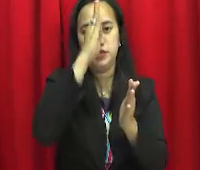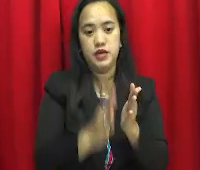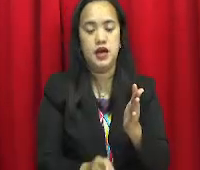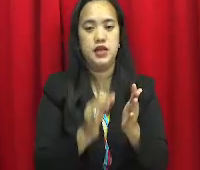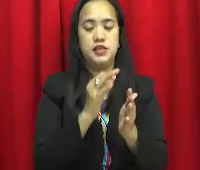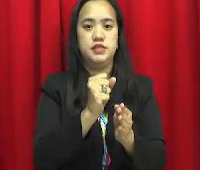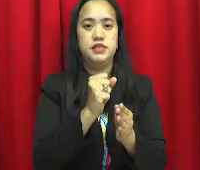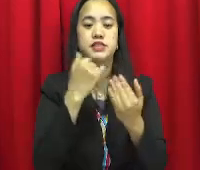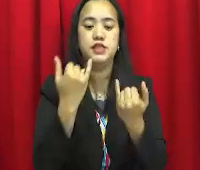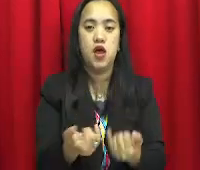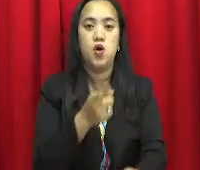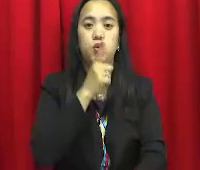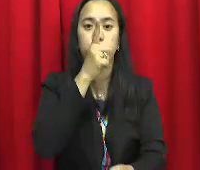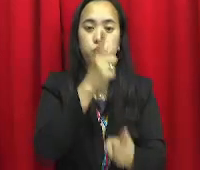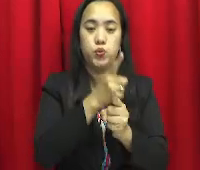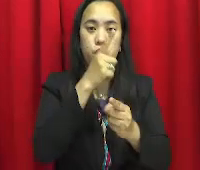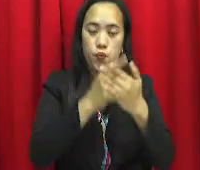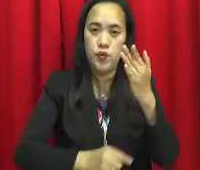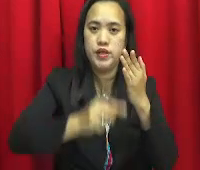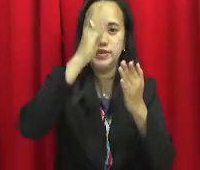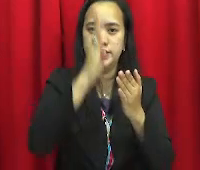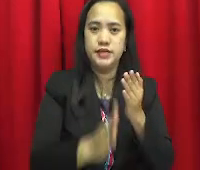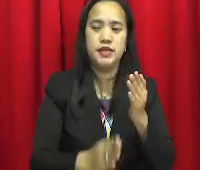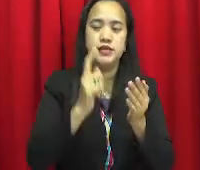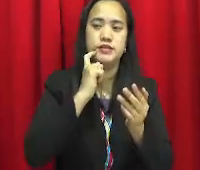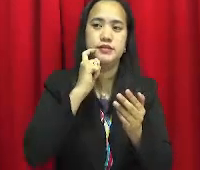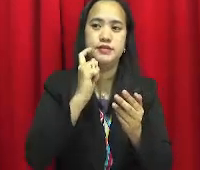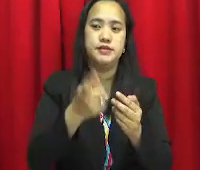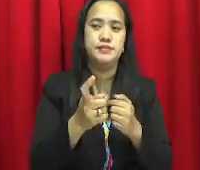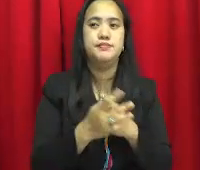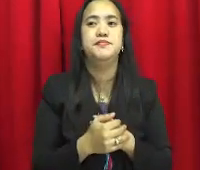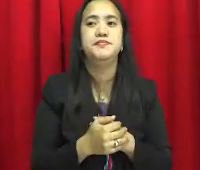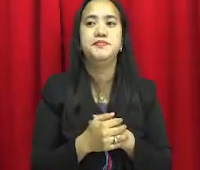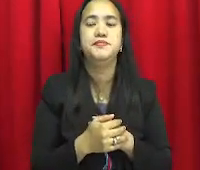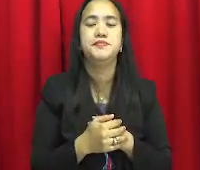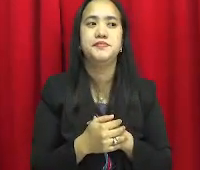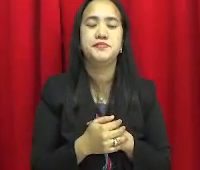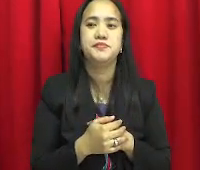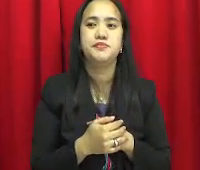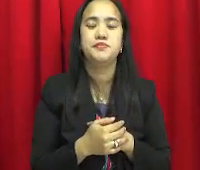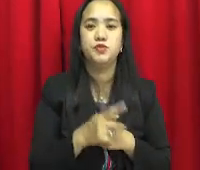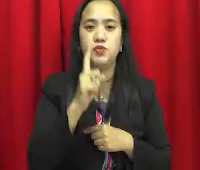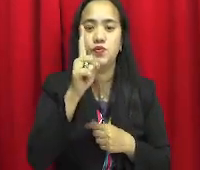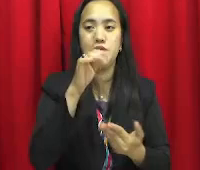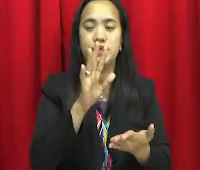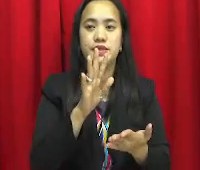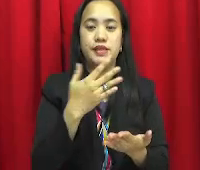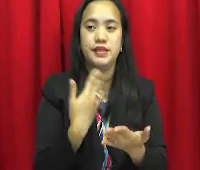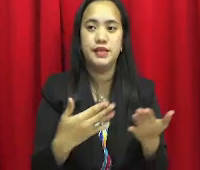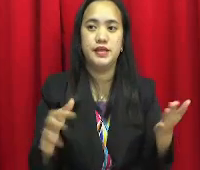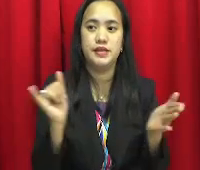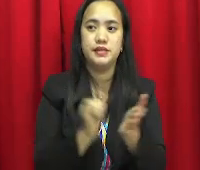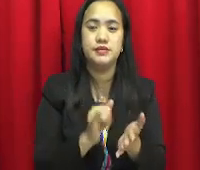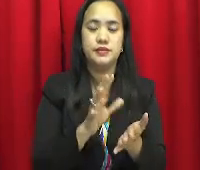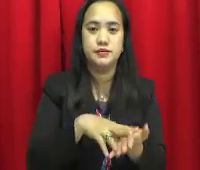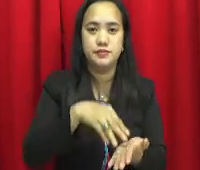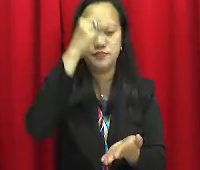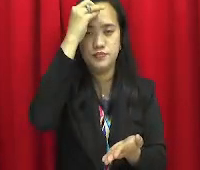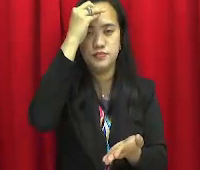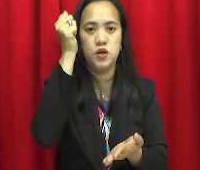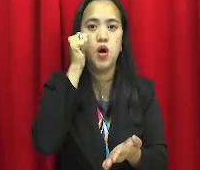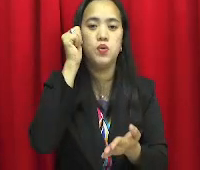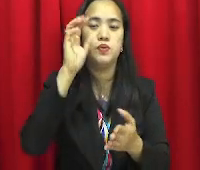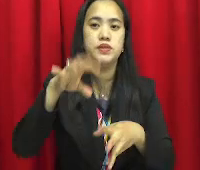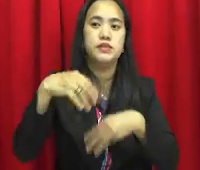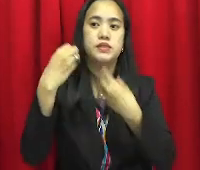Diyos. Amen. Okay? Alright, go ahead, Marnelle. Yes, natutunan ko po ngayon is pay attention to your